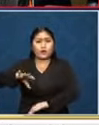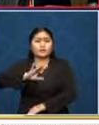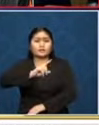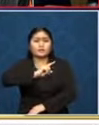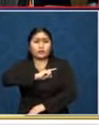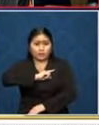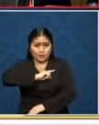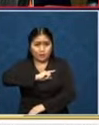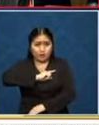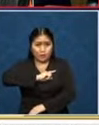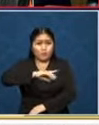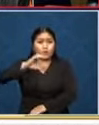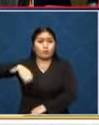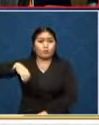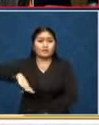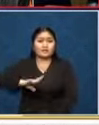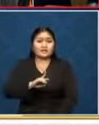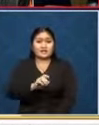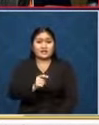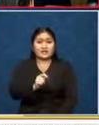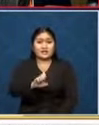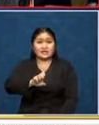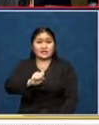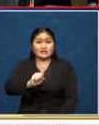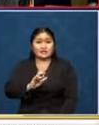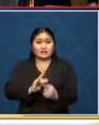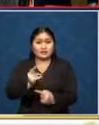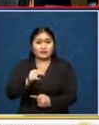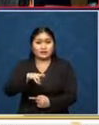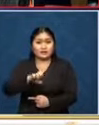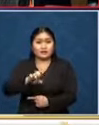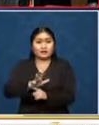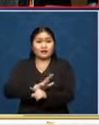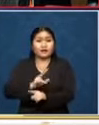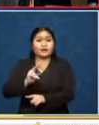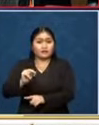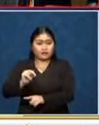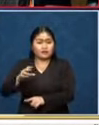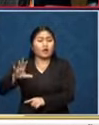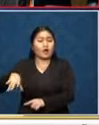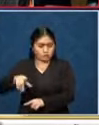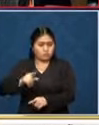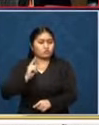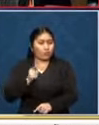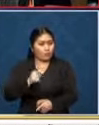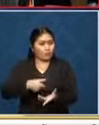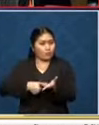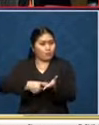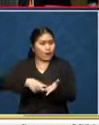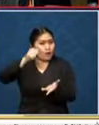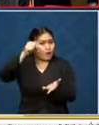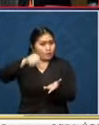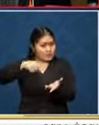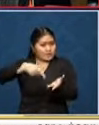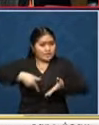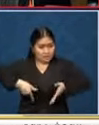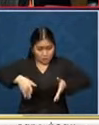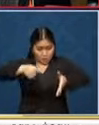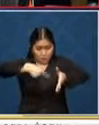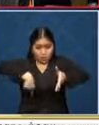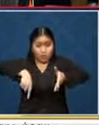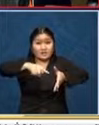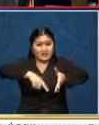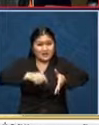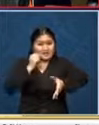ๆคือบริษัทอีเทินบางกอกมอเรวจำกัดและแขวงการทางให้เร่งปรับปรุงซ่อมแซมพื้นที่ถนนและ